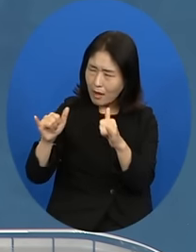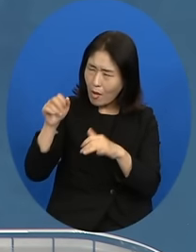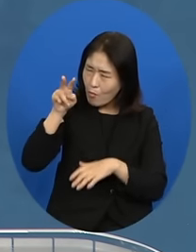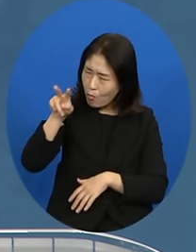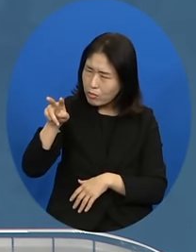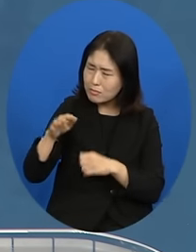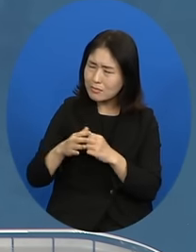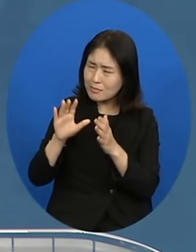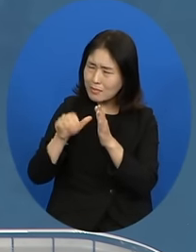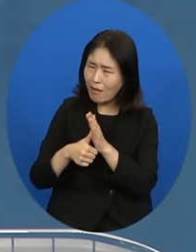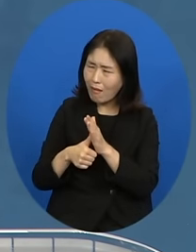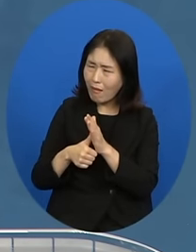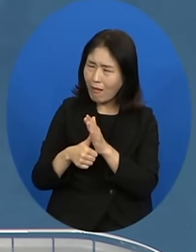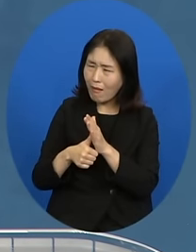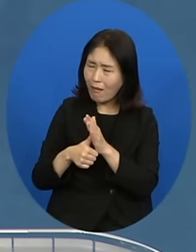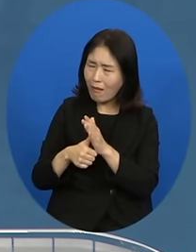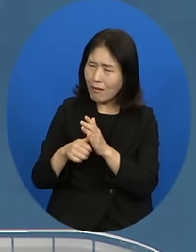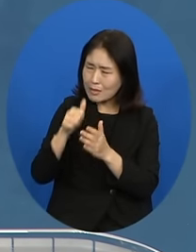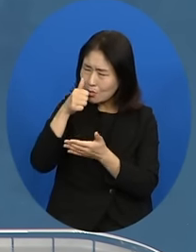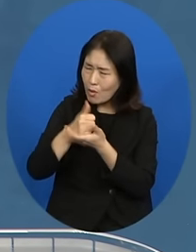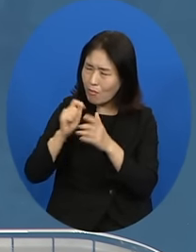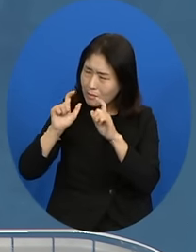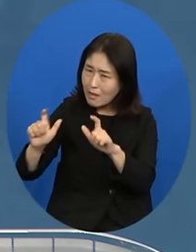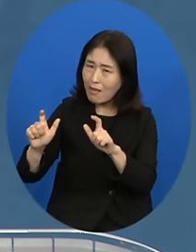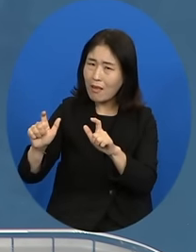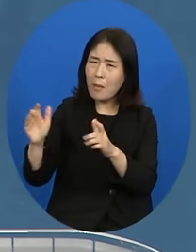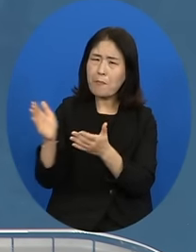정죄가 되고 판단이 되고 질투가 일어나고,